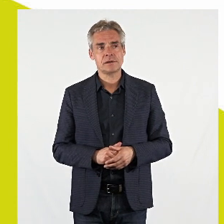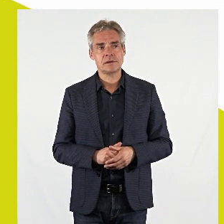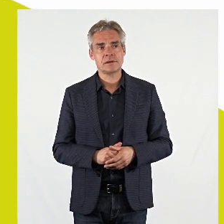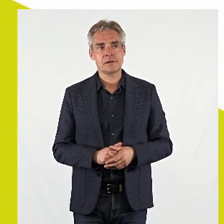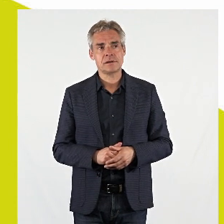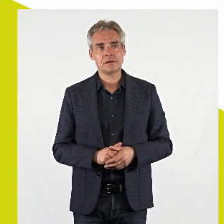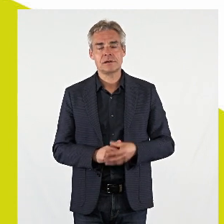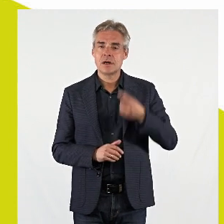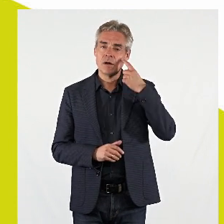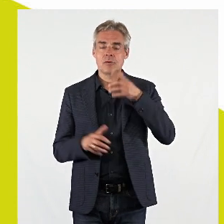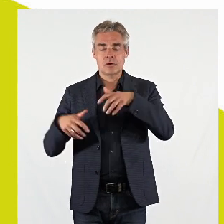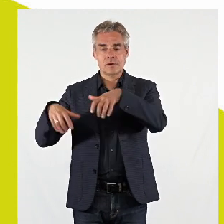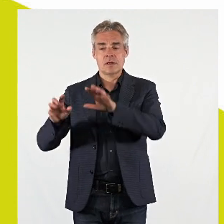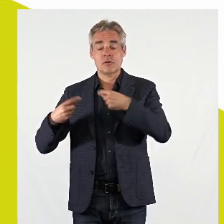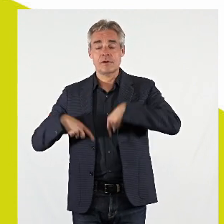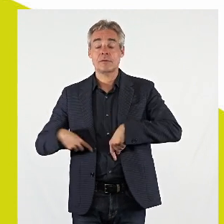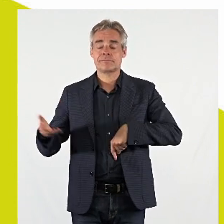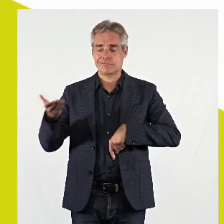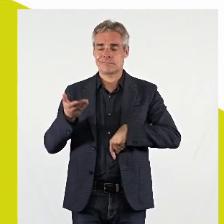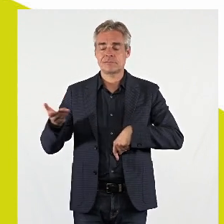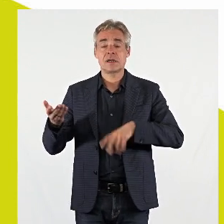des pouvoirs publics, il y a aussi un autre enjeu, c'est celui